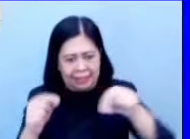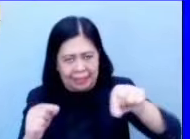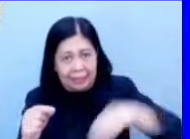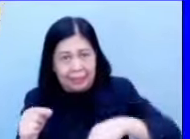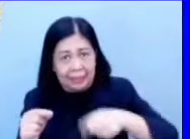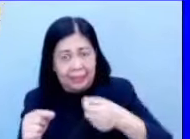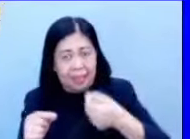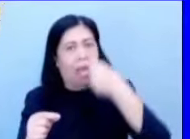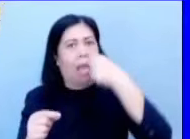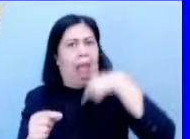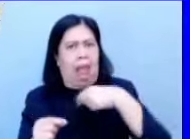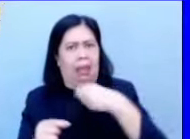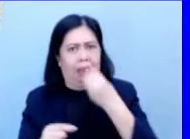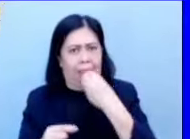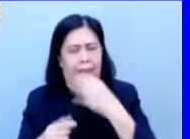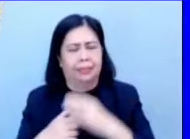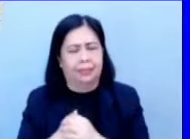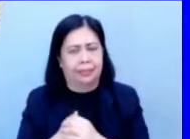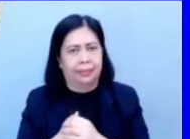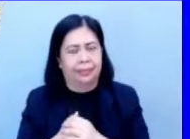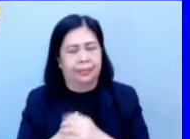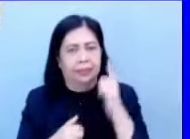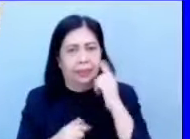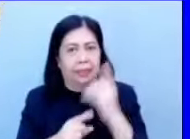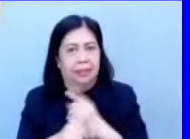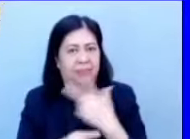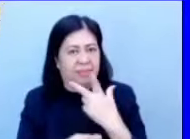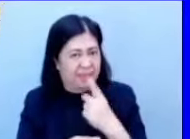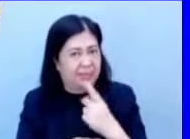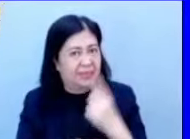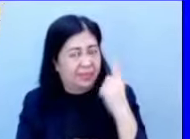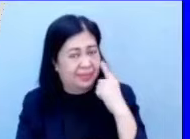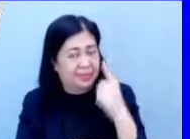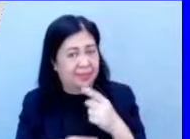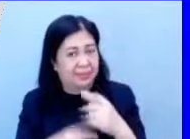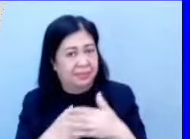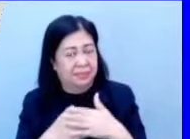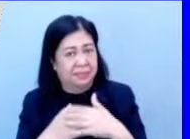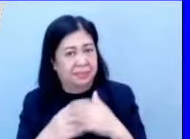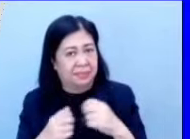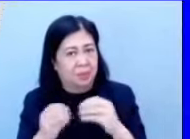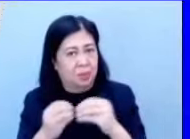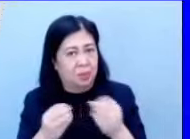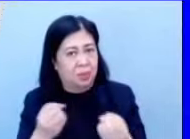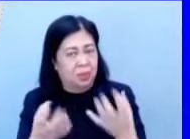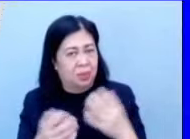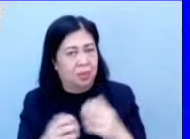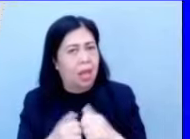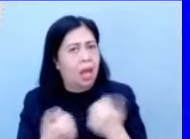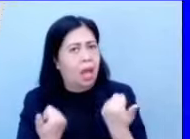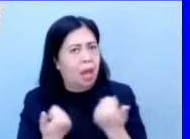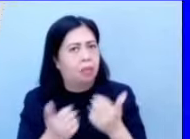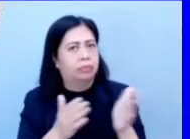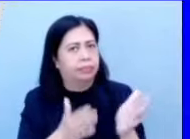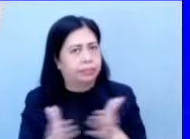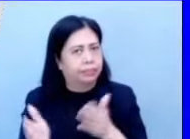magpapaputok sa December 31, bisperas po ng bagong taon. Kamusta po ang ospital natin, yung paghahanda po dyan?